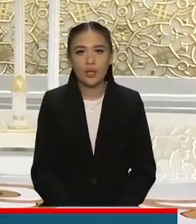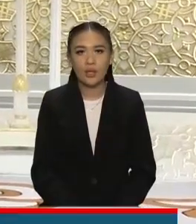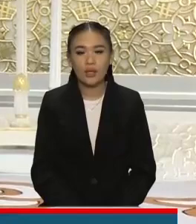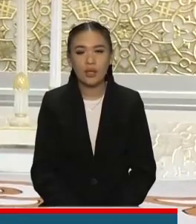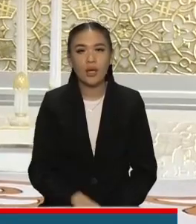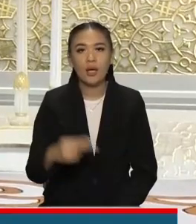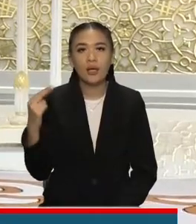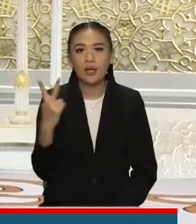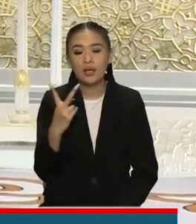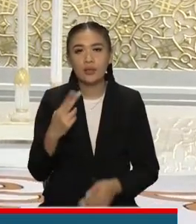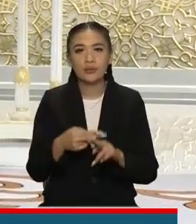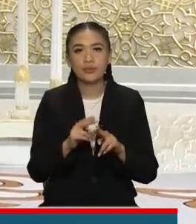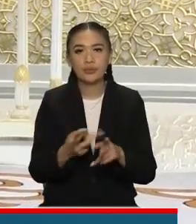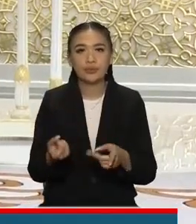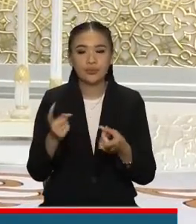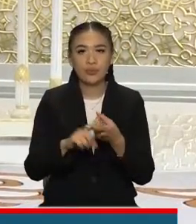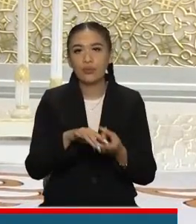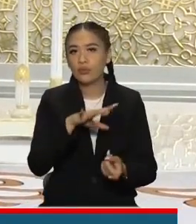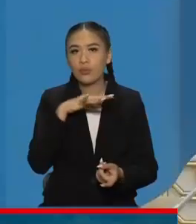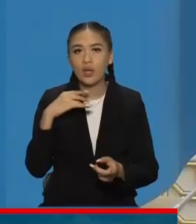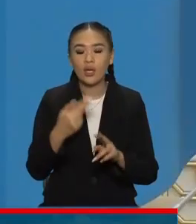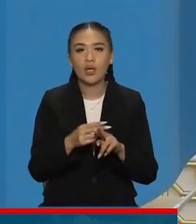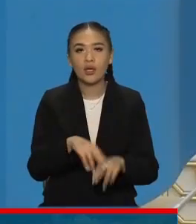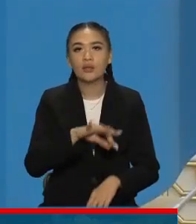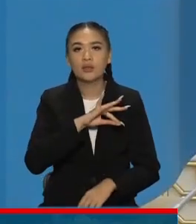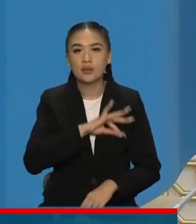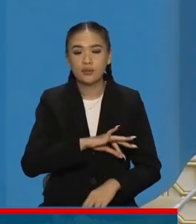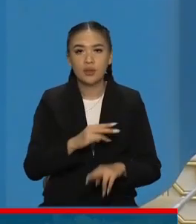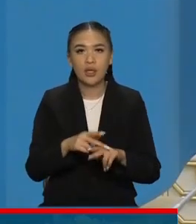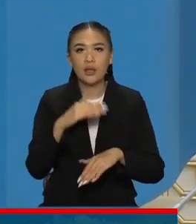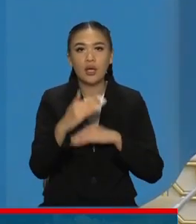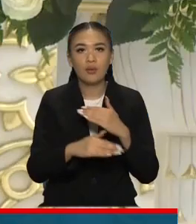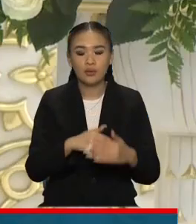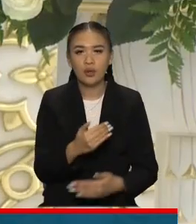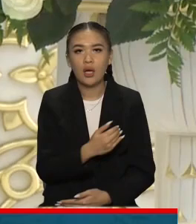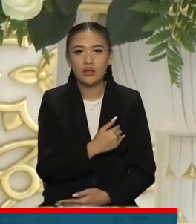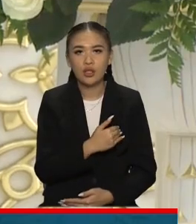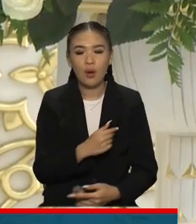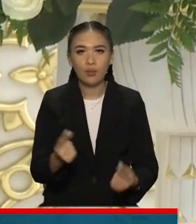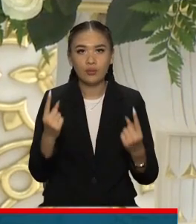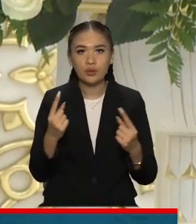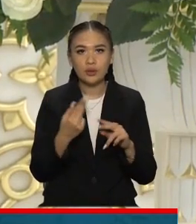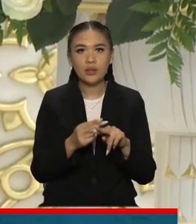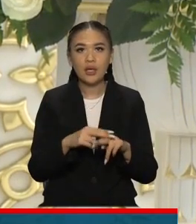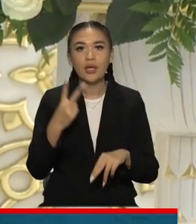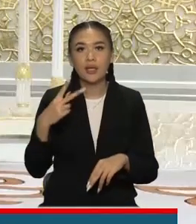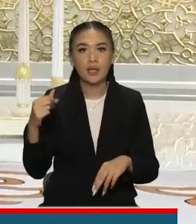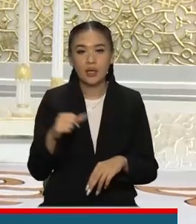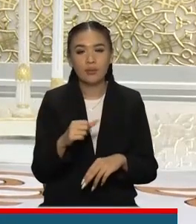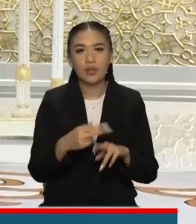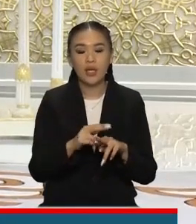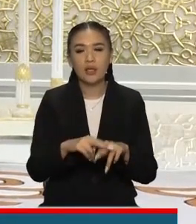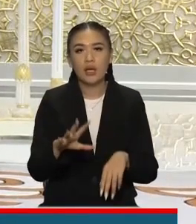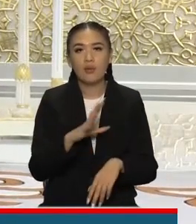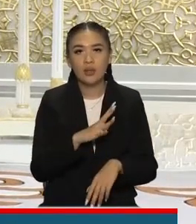Біз екі тараптың мүддесіне сай келетін көптеген салада өзара тиімді ынтымақтастықты дамытуға мүмкіндік мол деп санаймыз. Екі аптадан соң елдеріміз